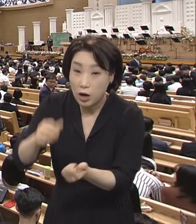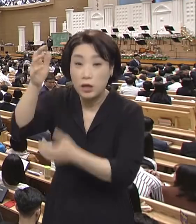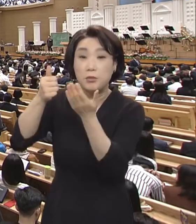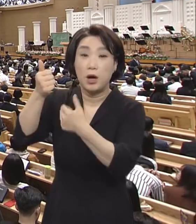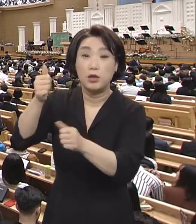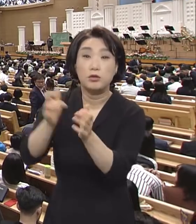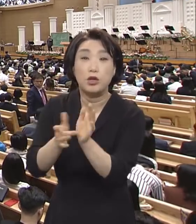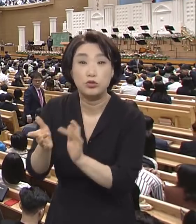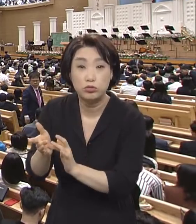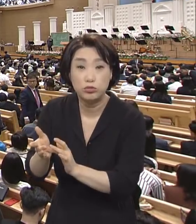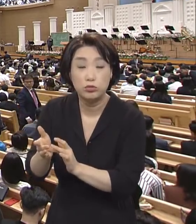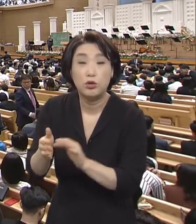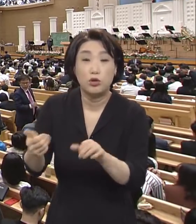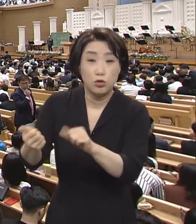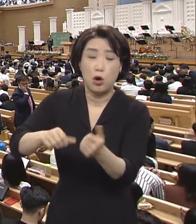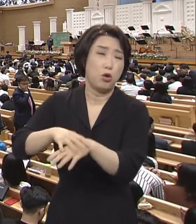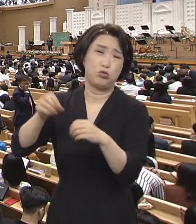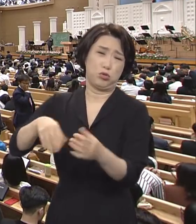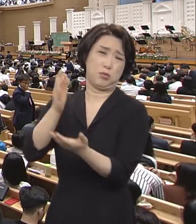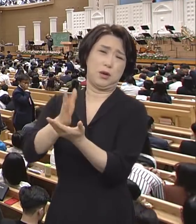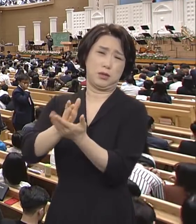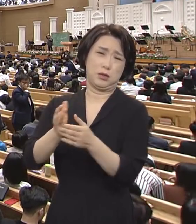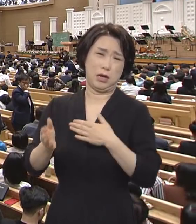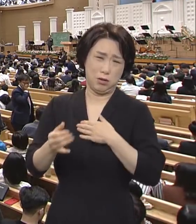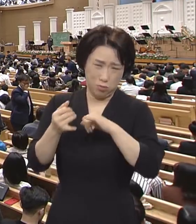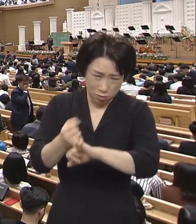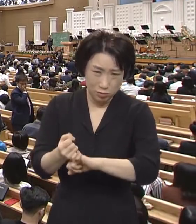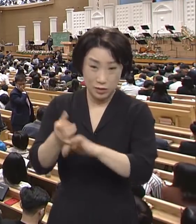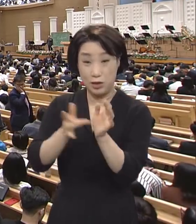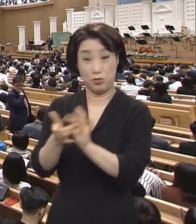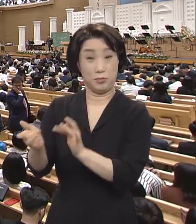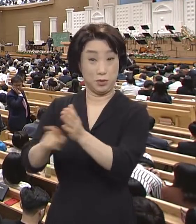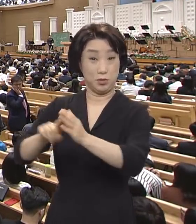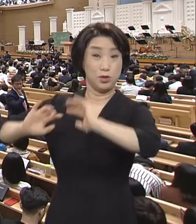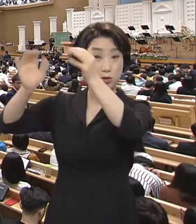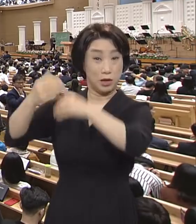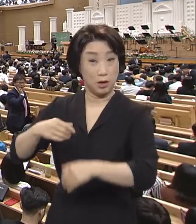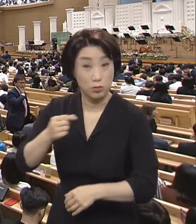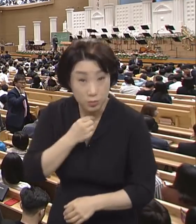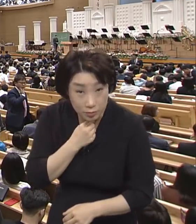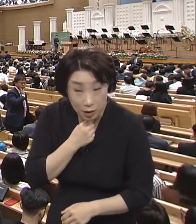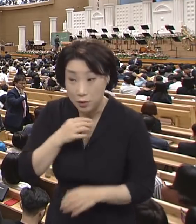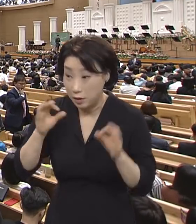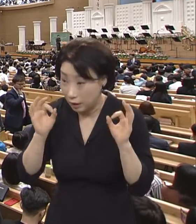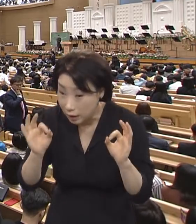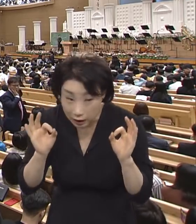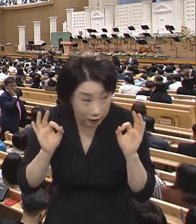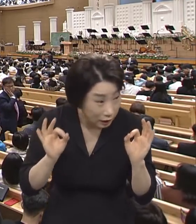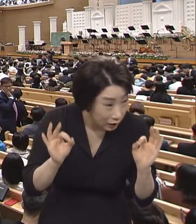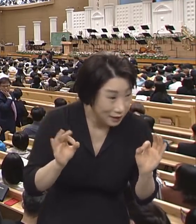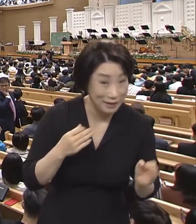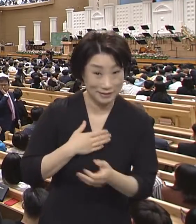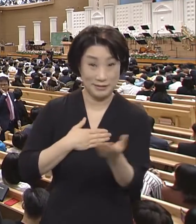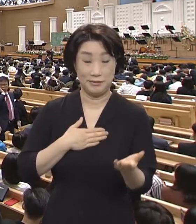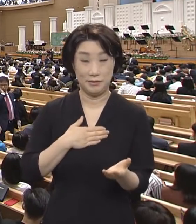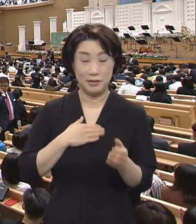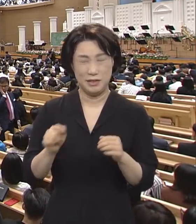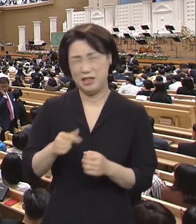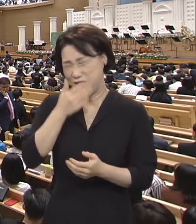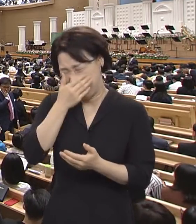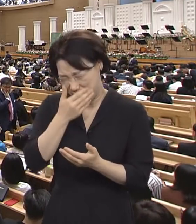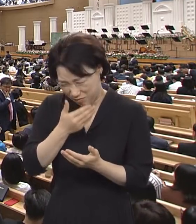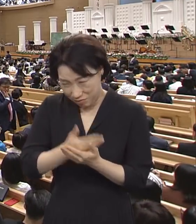헛되이 죽음이 되지 않도록 나는 그를 믿고 천국 가야 된다 이 말이에요 알아들었습니까 이